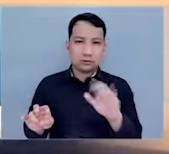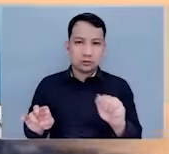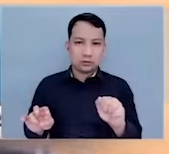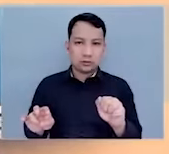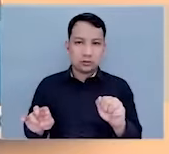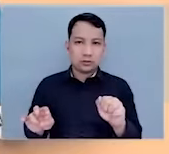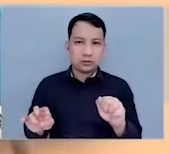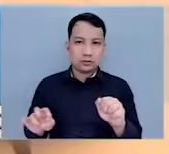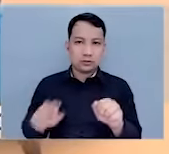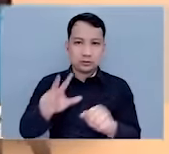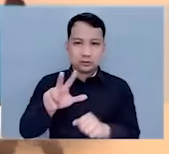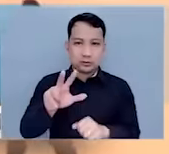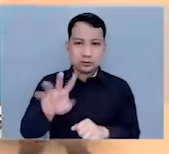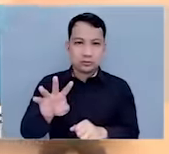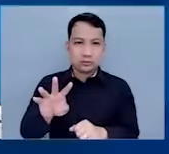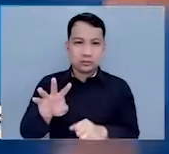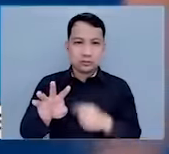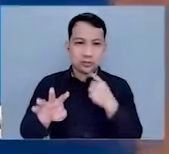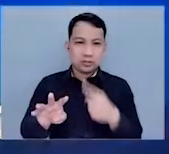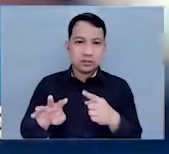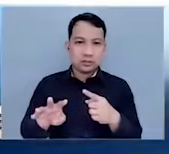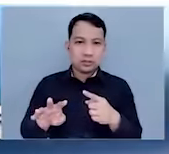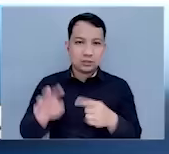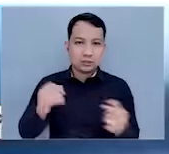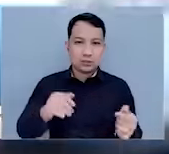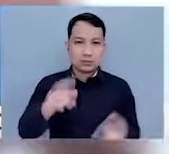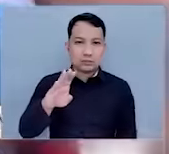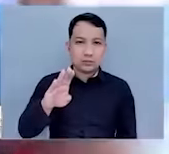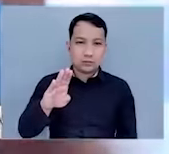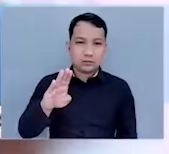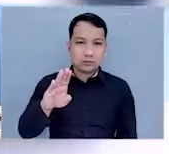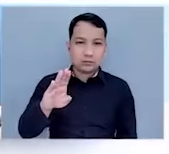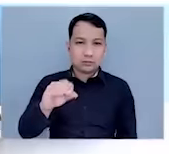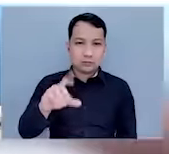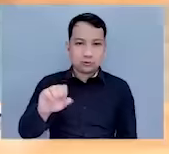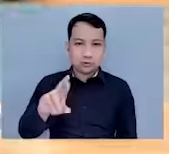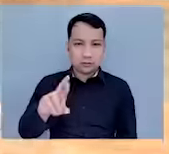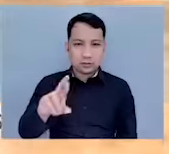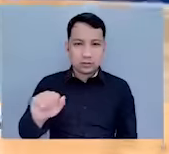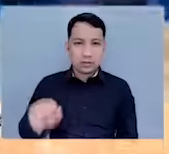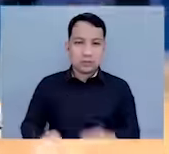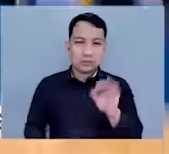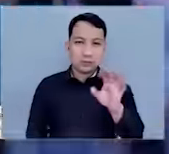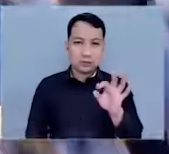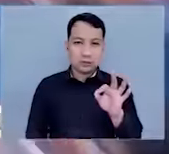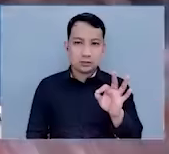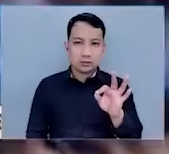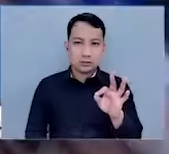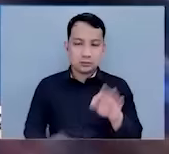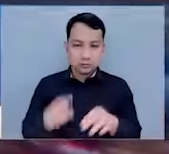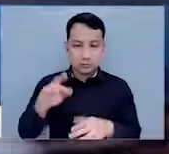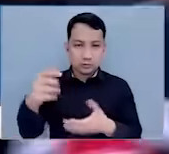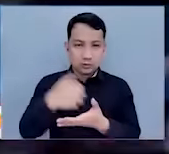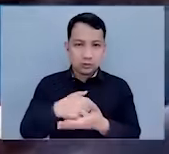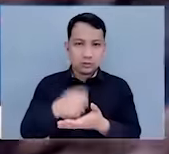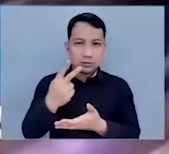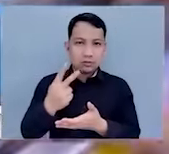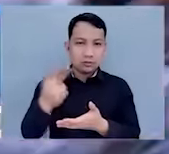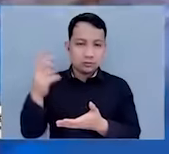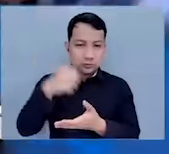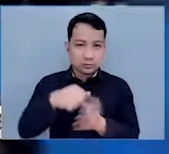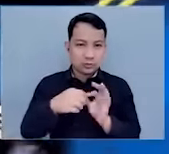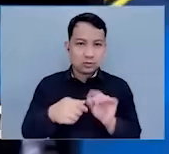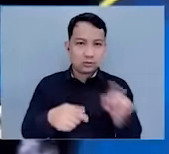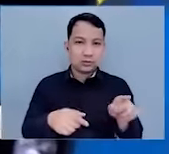34 points at 10 rebounds si import Benny Boatwright para sa San Miguel, habang 19 points, 14 rebounds at 2 blocks naman ang inambag